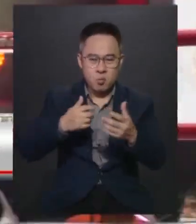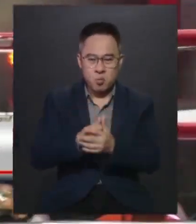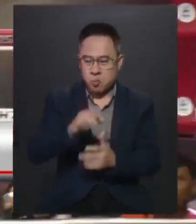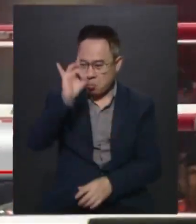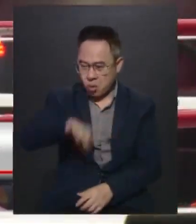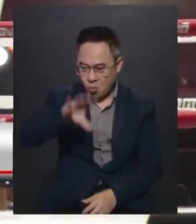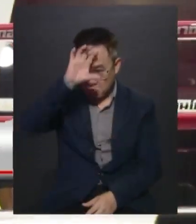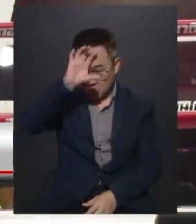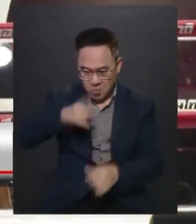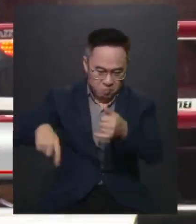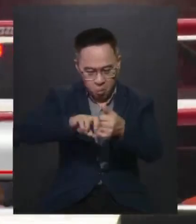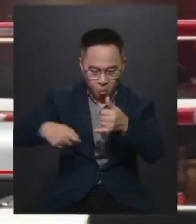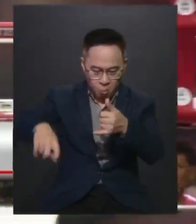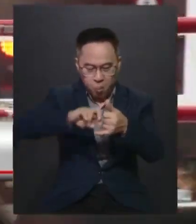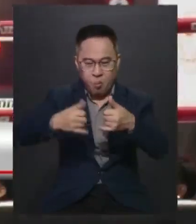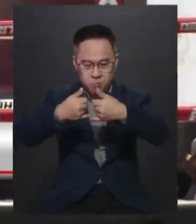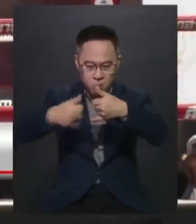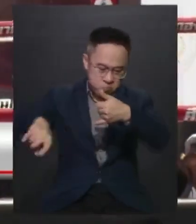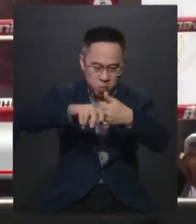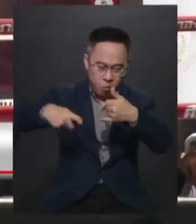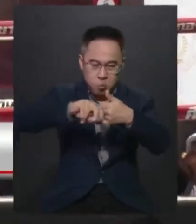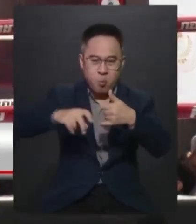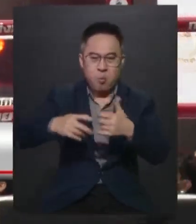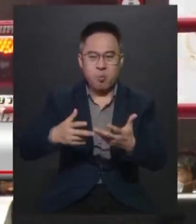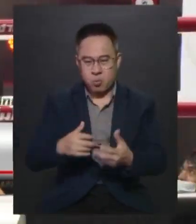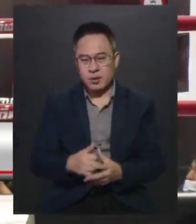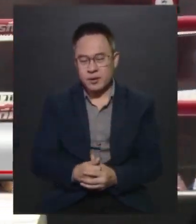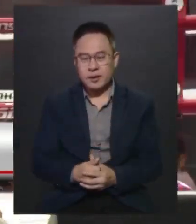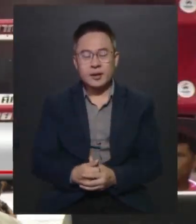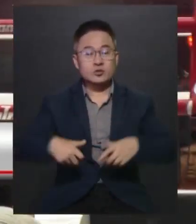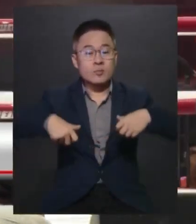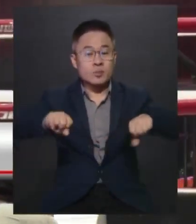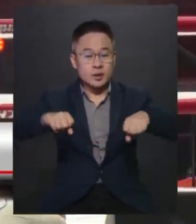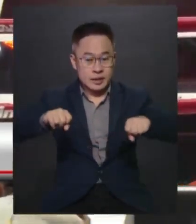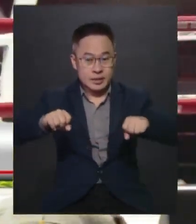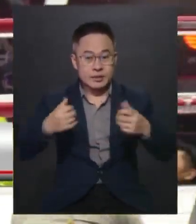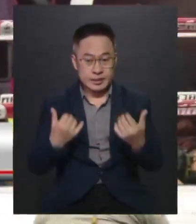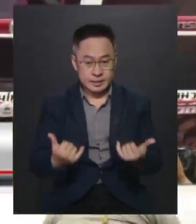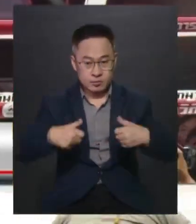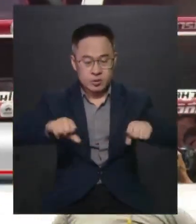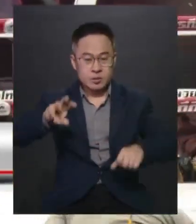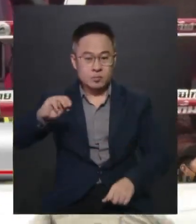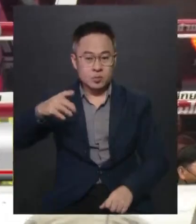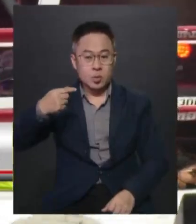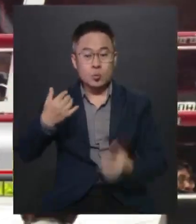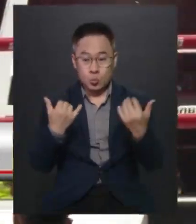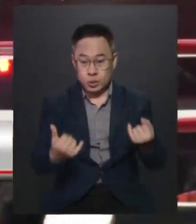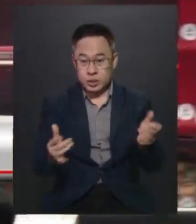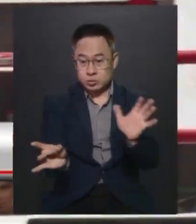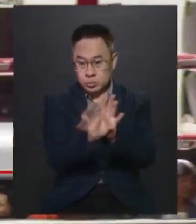ดูเหลือเกิน ดูเหลือเกินนะฮะเอาสำหรับการแข่งขัน MotoGP OR Thailand กลางปี2023นะครับวันนี้เป็นวันสุดท้ายน